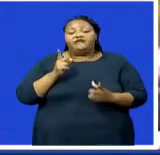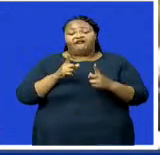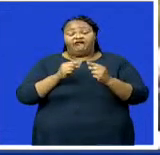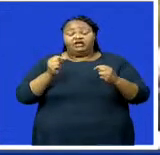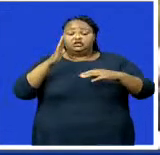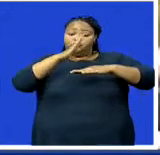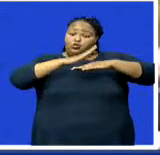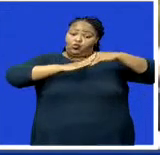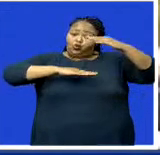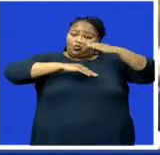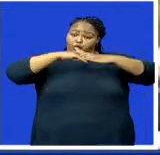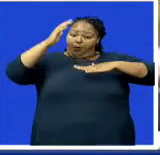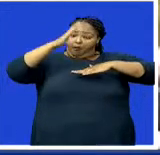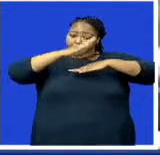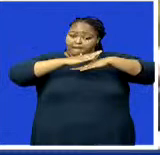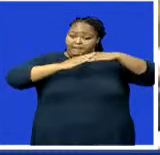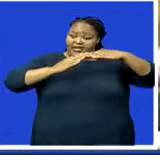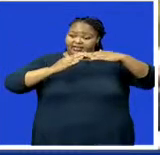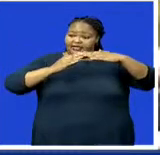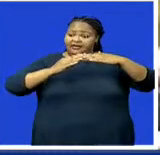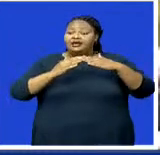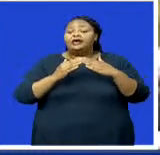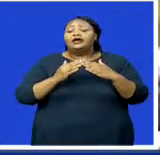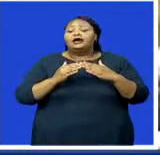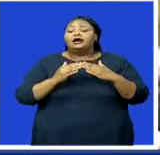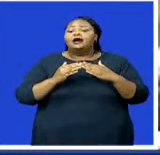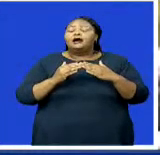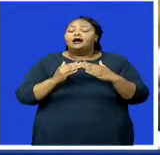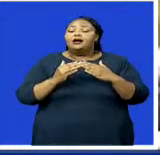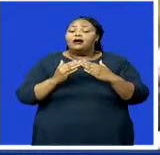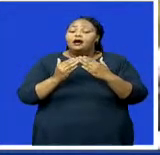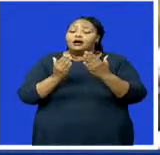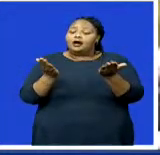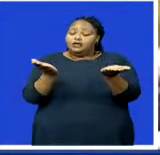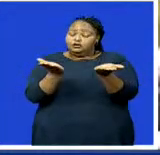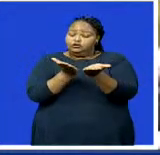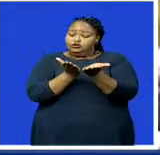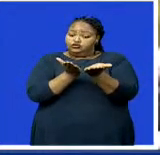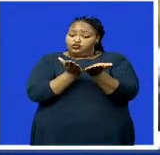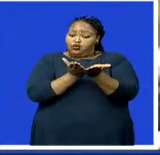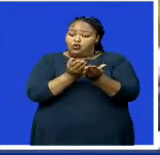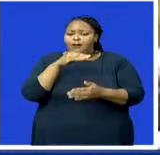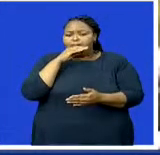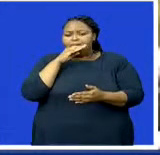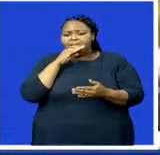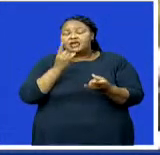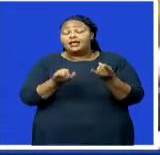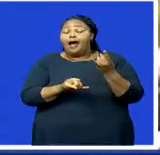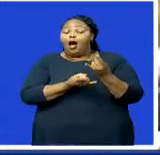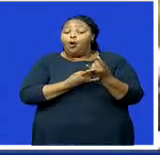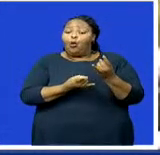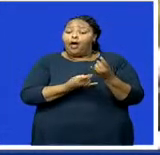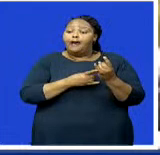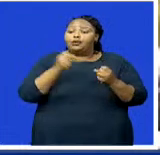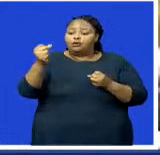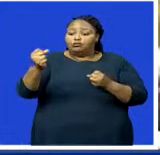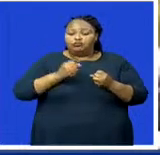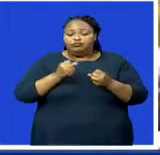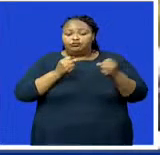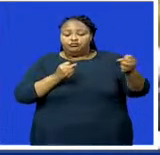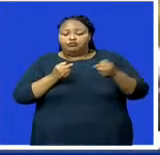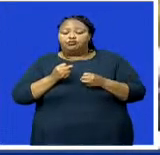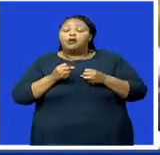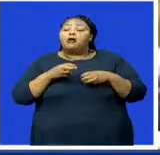lesiphelele lesibuke nje lesikolwa. Kutawusenda ukuthi sikhone ku-enrolla emaswati lamaningi kunalele lesikhona kubathatha